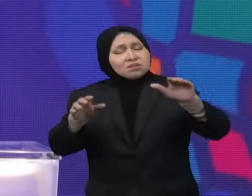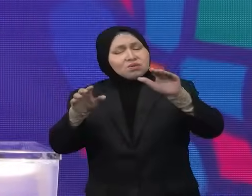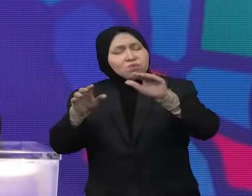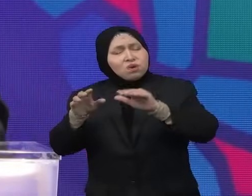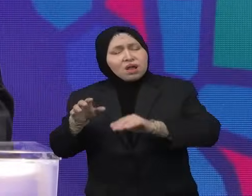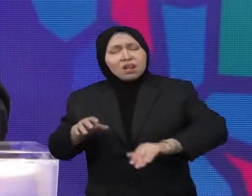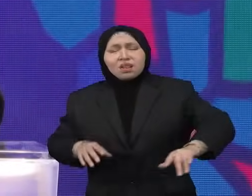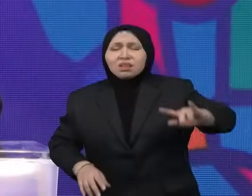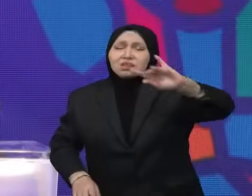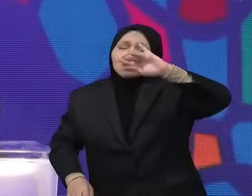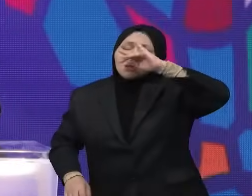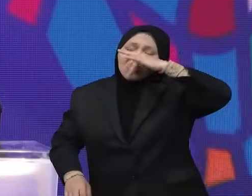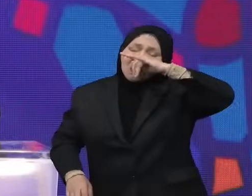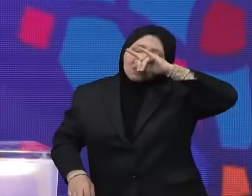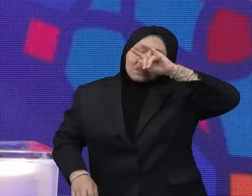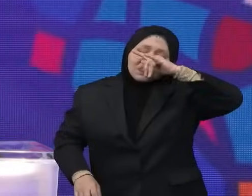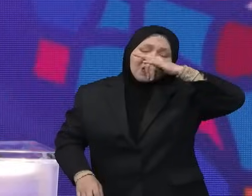وَالنِّسَاءِ